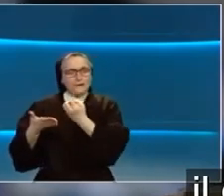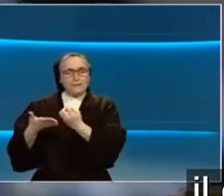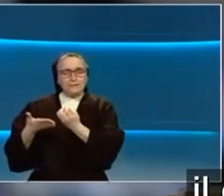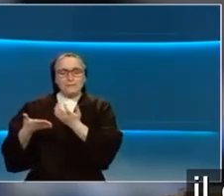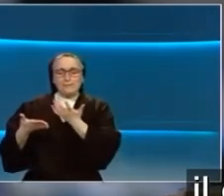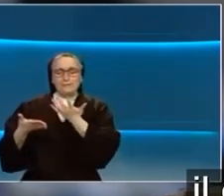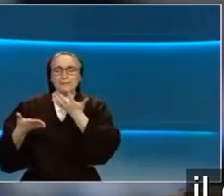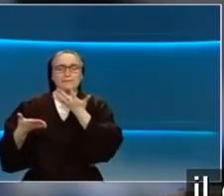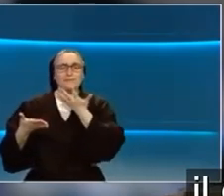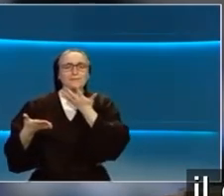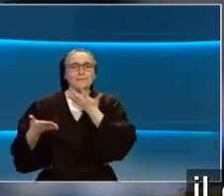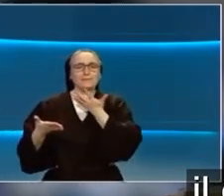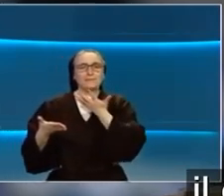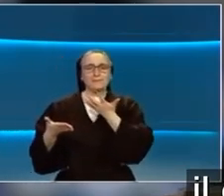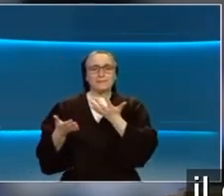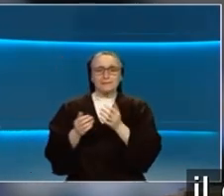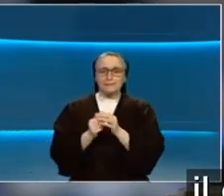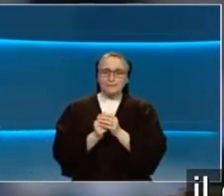illuminans